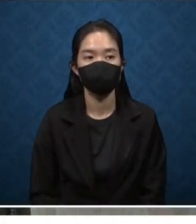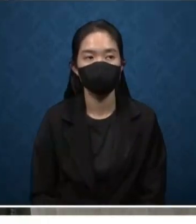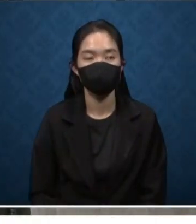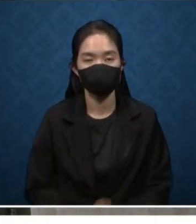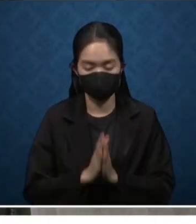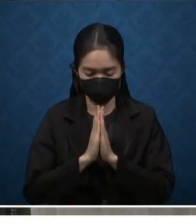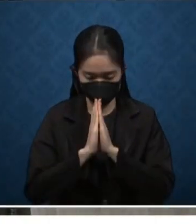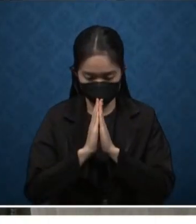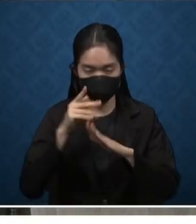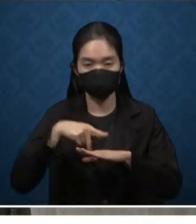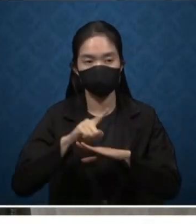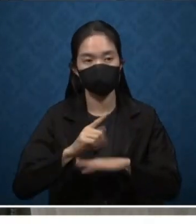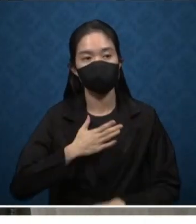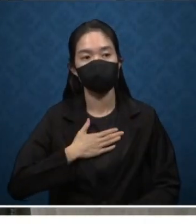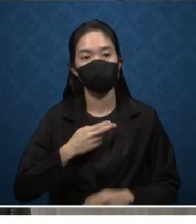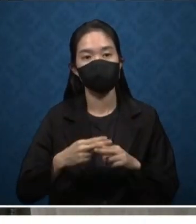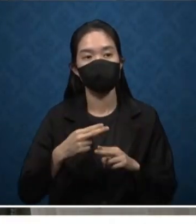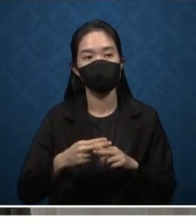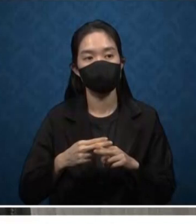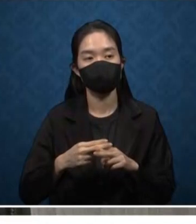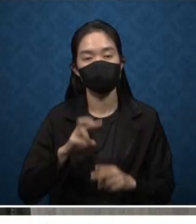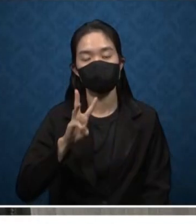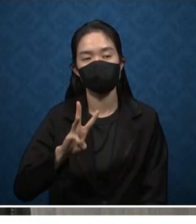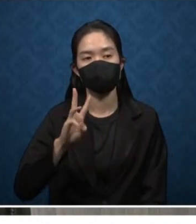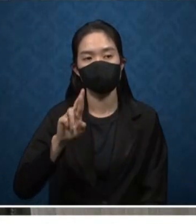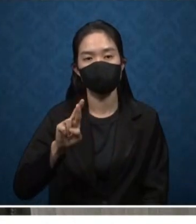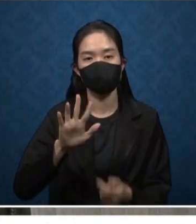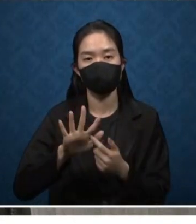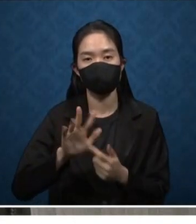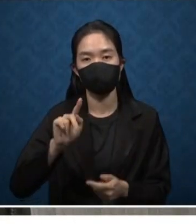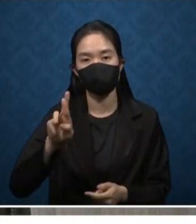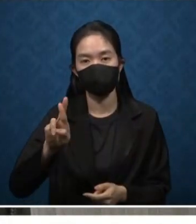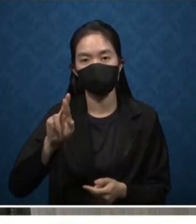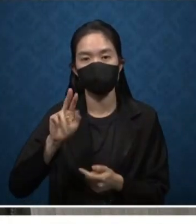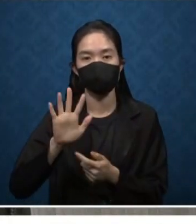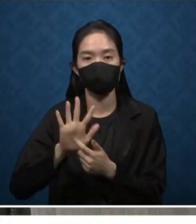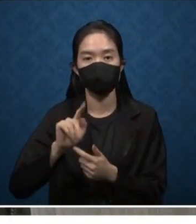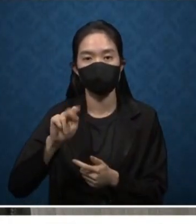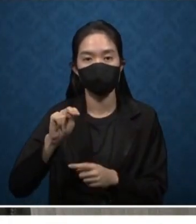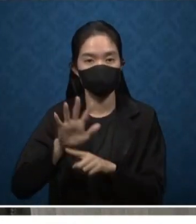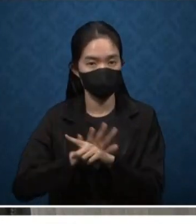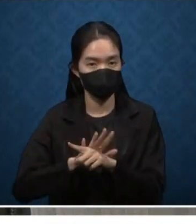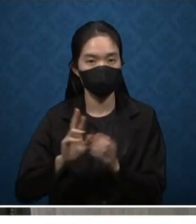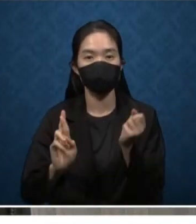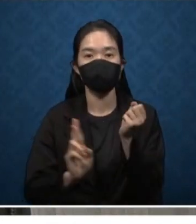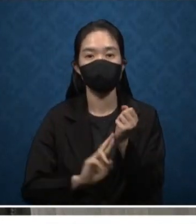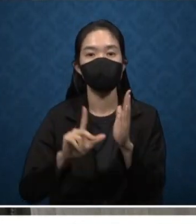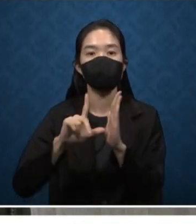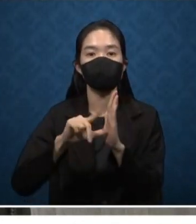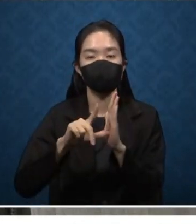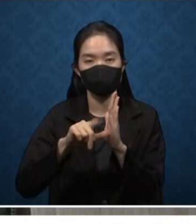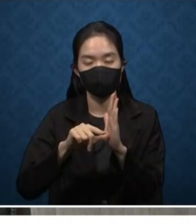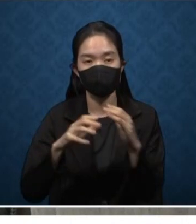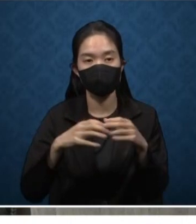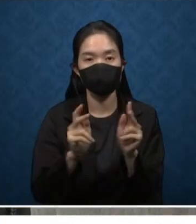กราบเรียนท่านประธานที่เคารพดิฉันนางวรารัตน์อติแพทย์สมาชิกวุฒิสภาในฐานะรองเลขานุการคณะกรรมการวิส